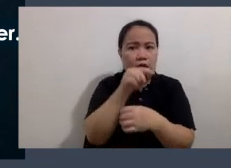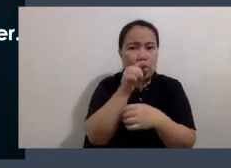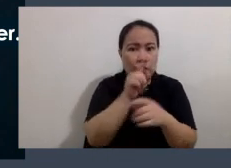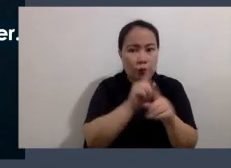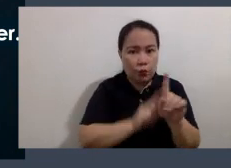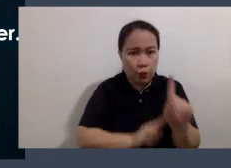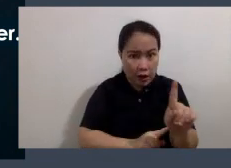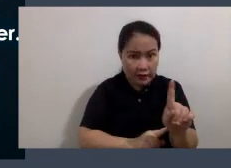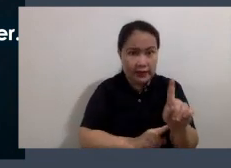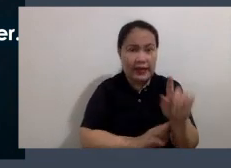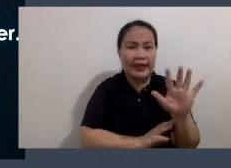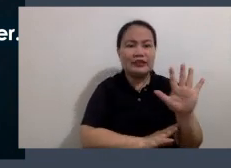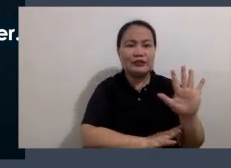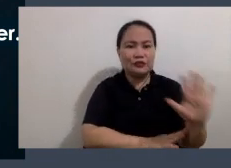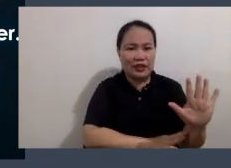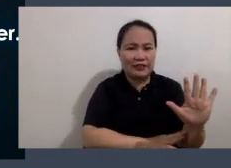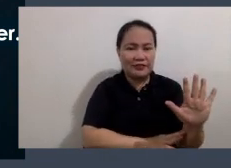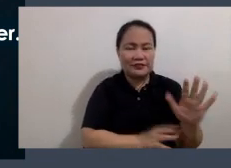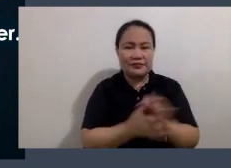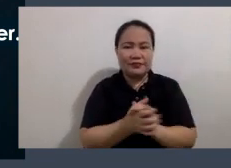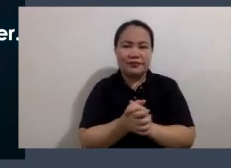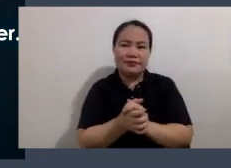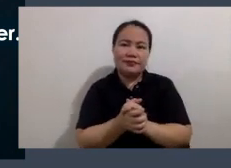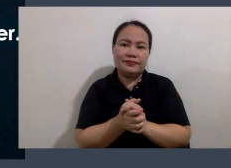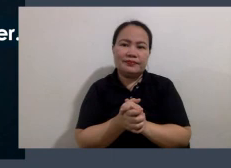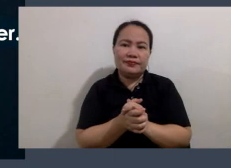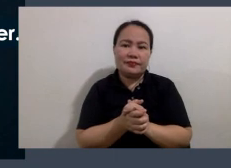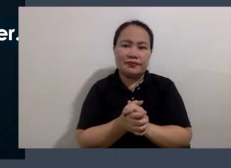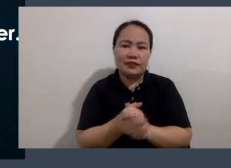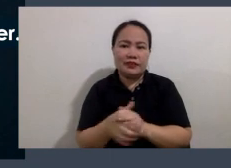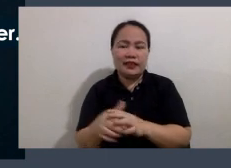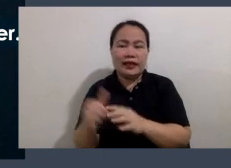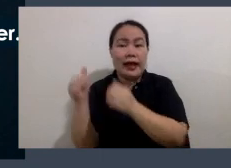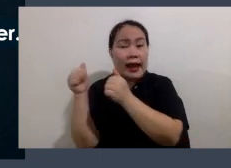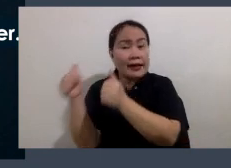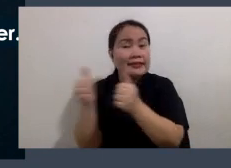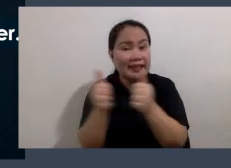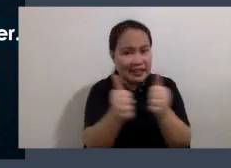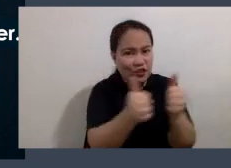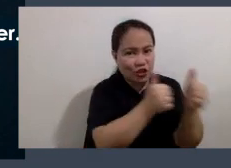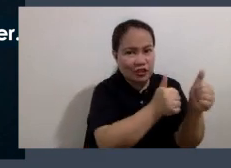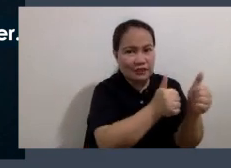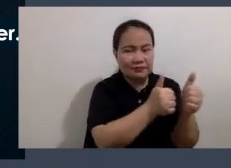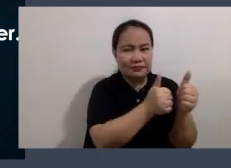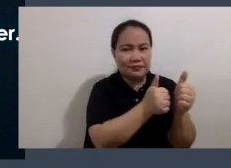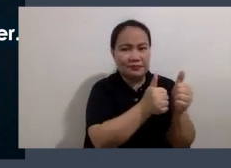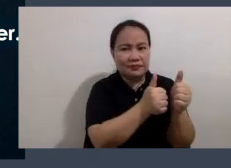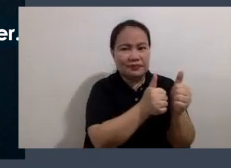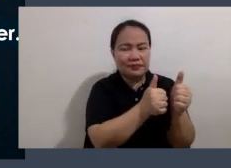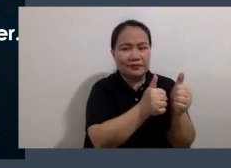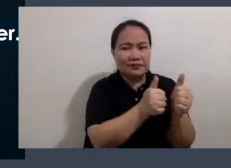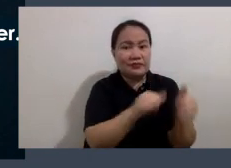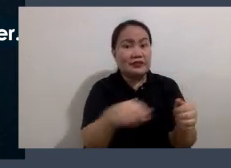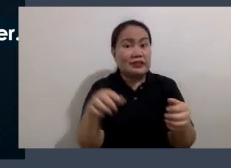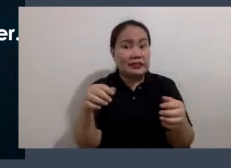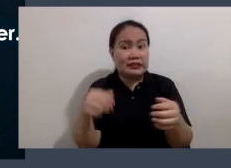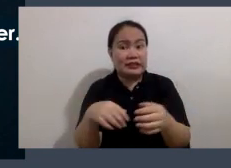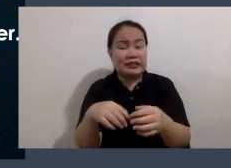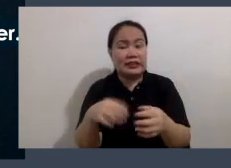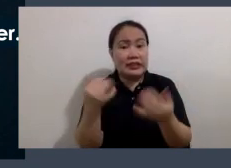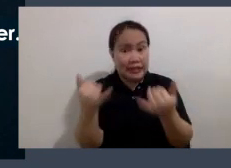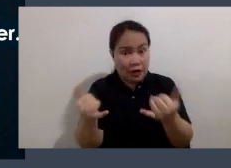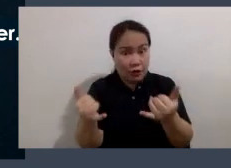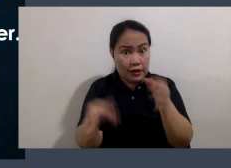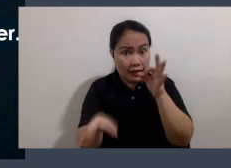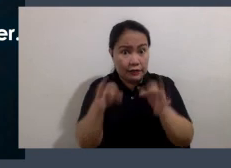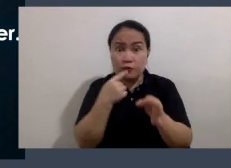2, positive 1, and positive 5. Now, pag inarrange naman natin to sa decreasing order, babalik ta rin lang